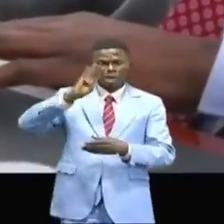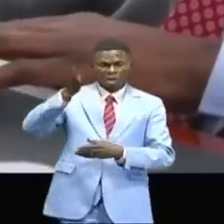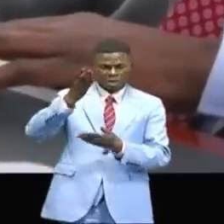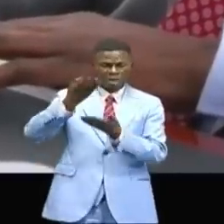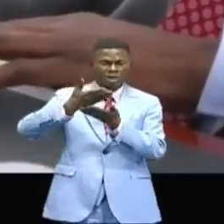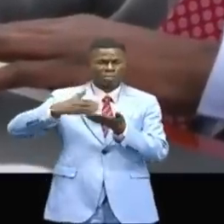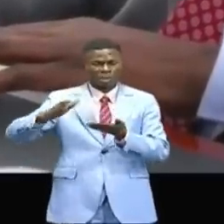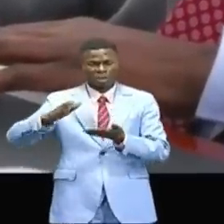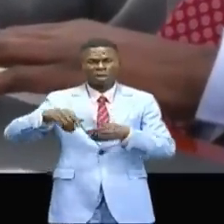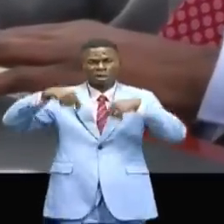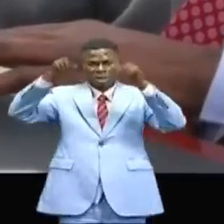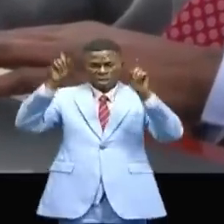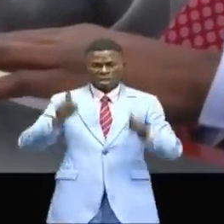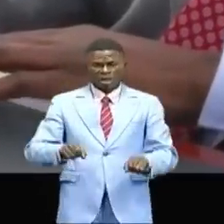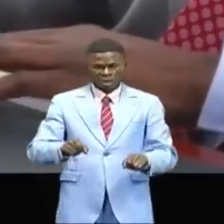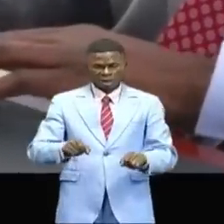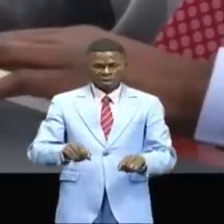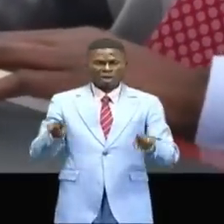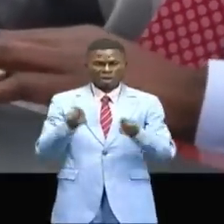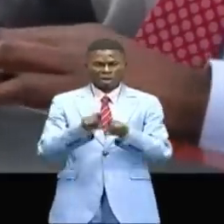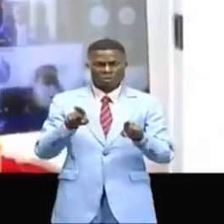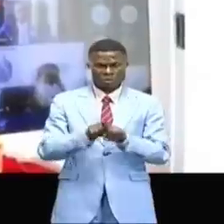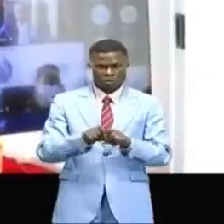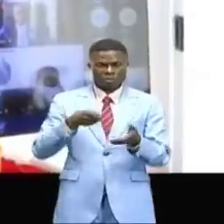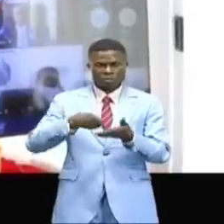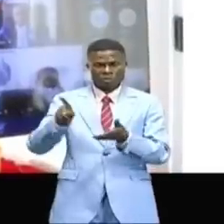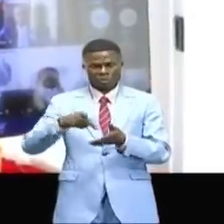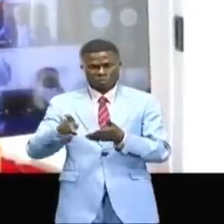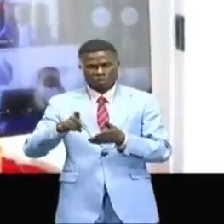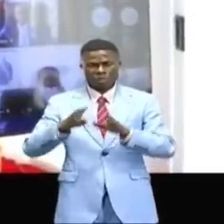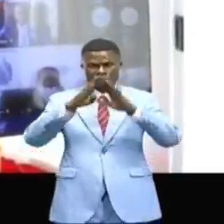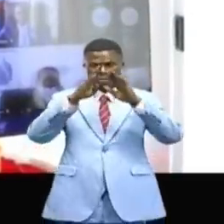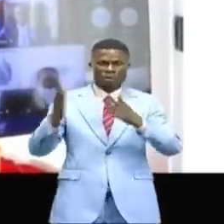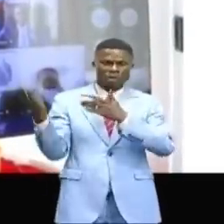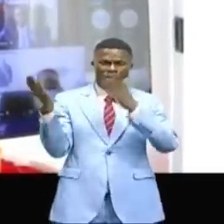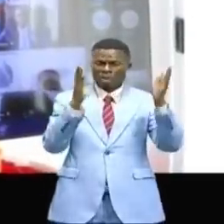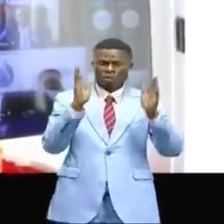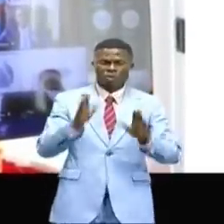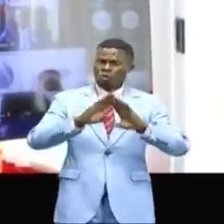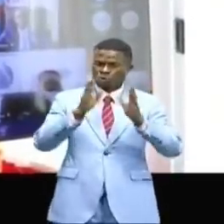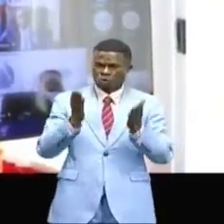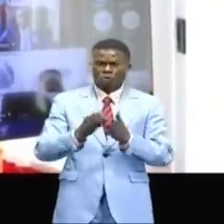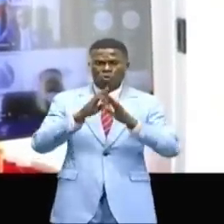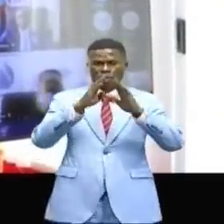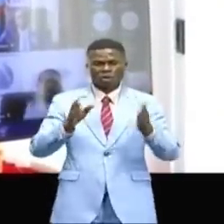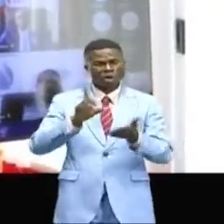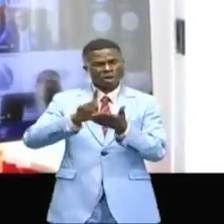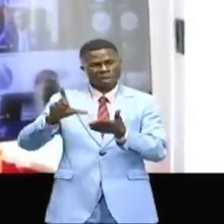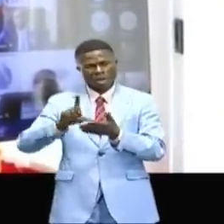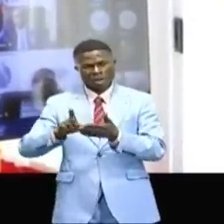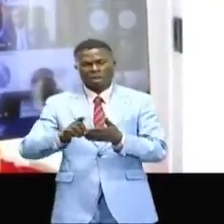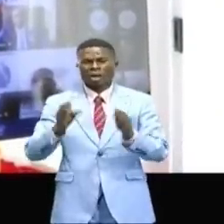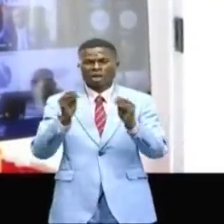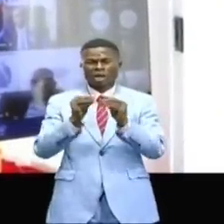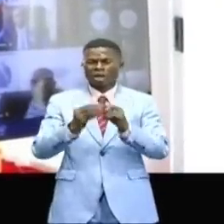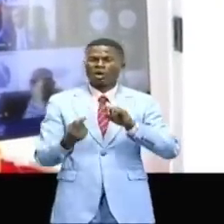trimestre. Il en est de même des allocations logement et transport qui devront faire l'objet d'un atelier spécifique aux fins de leur intégration